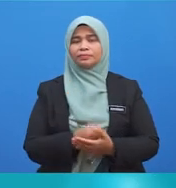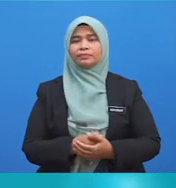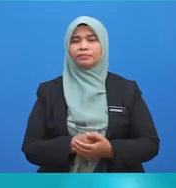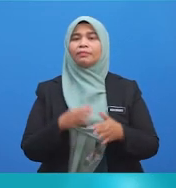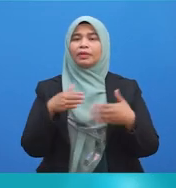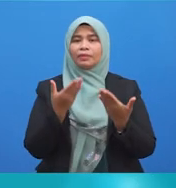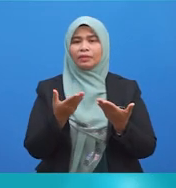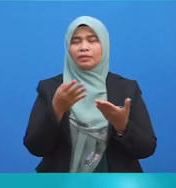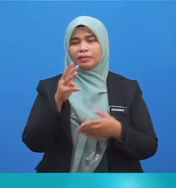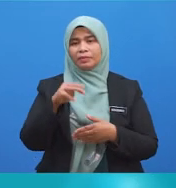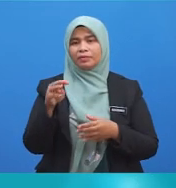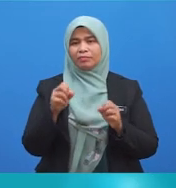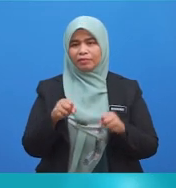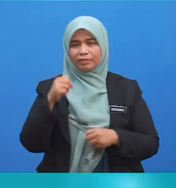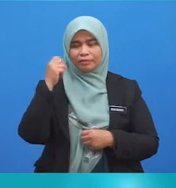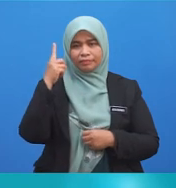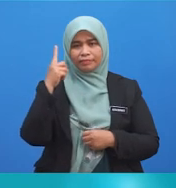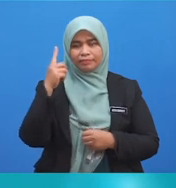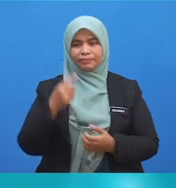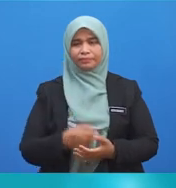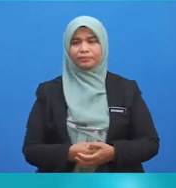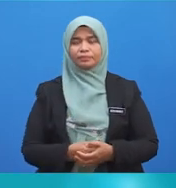murid-murid? Bolehkah anda semua faham?